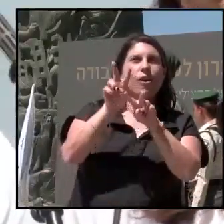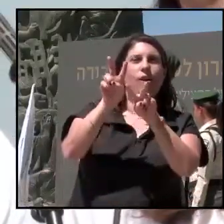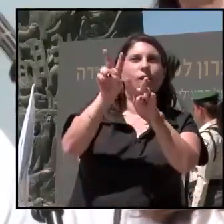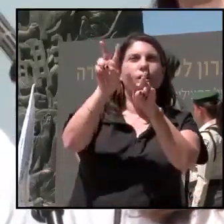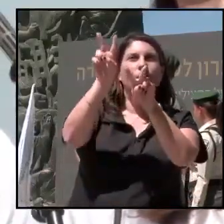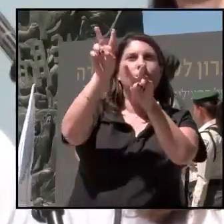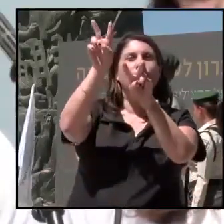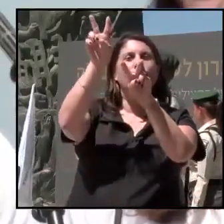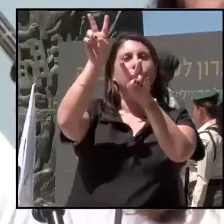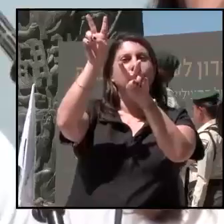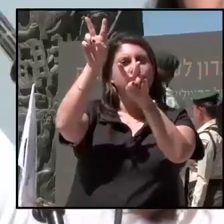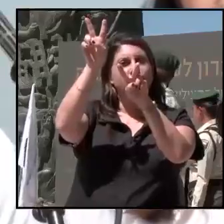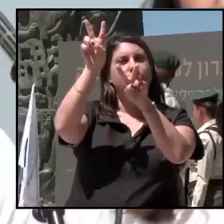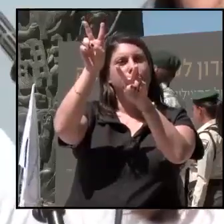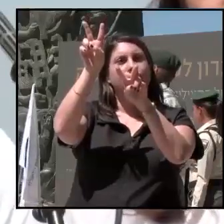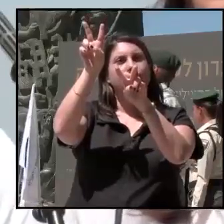לראות.